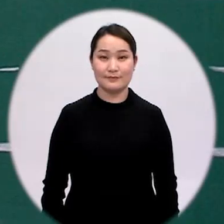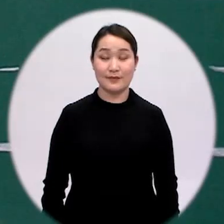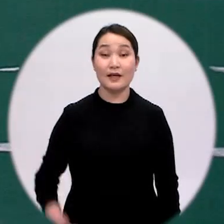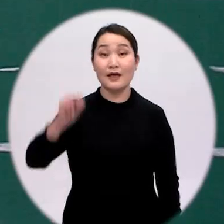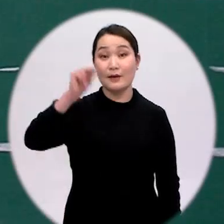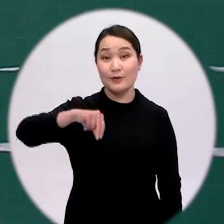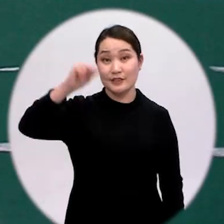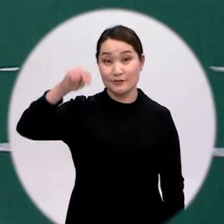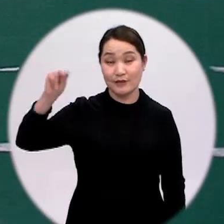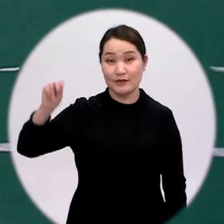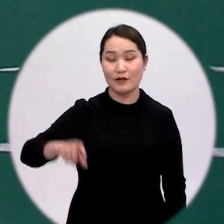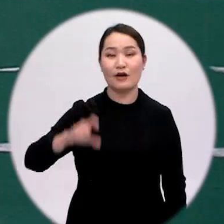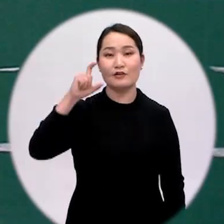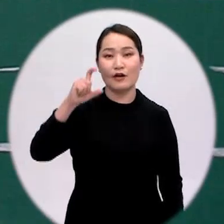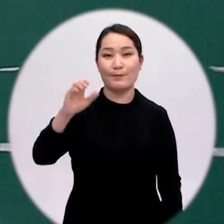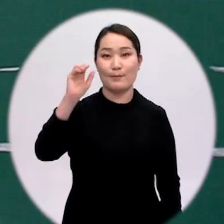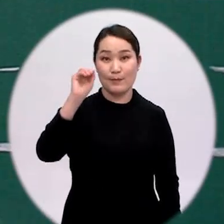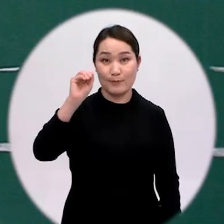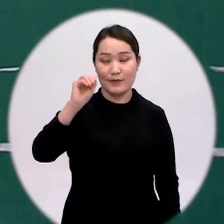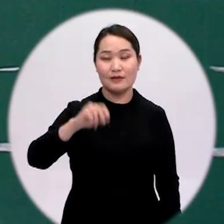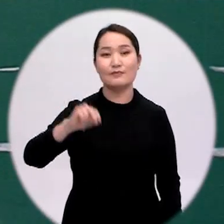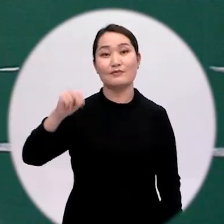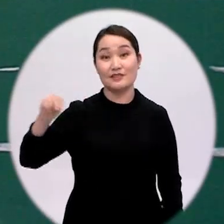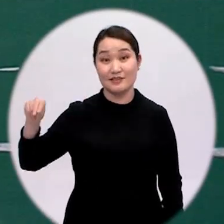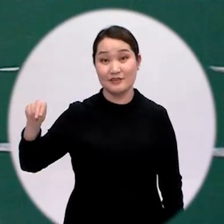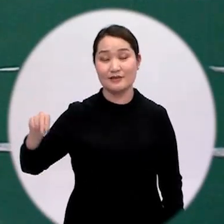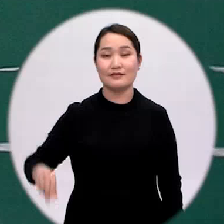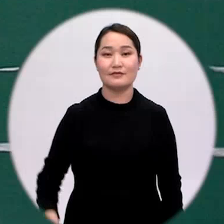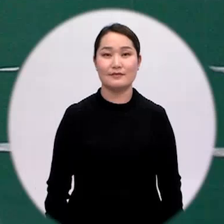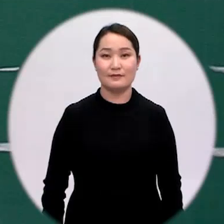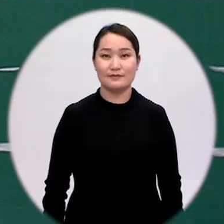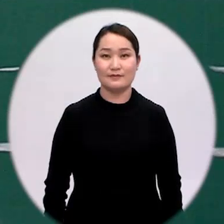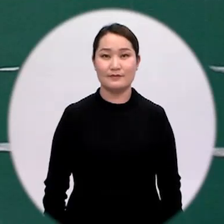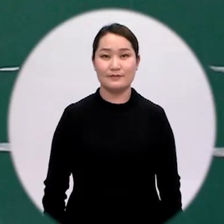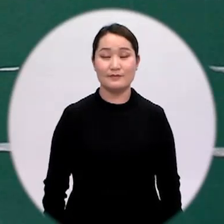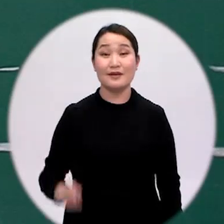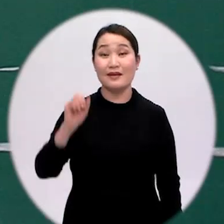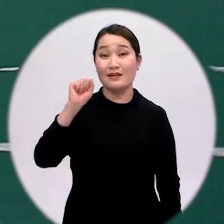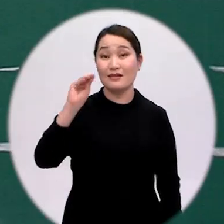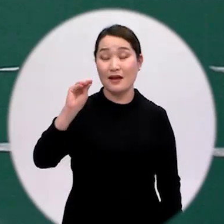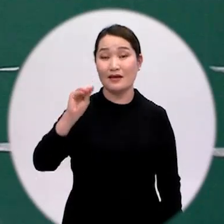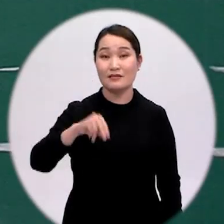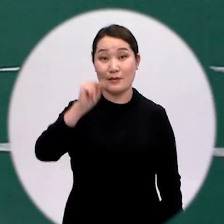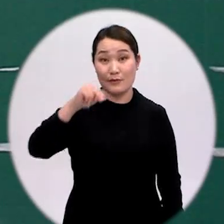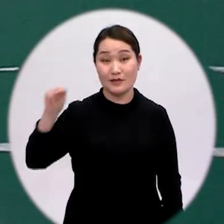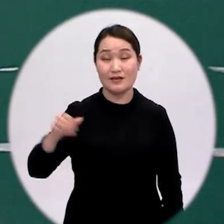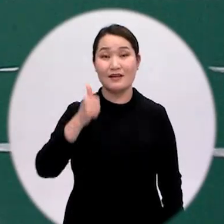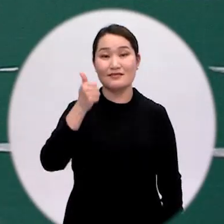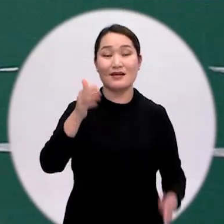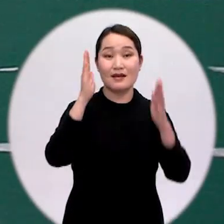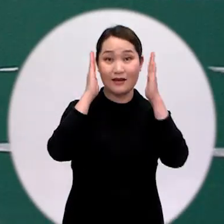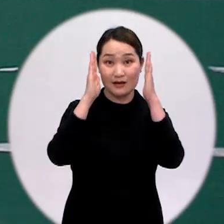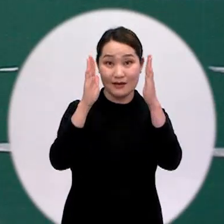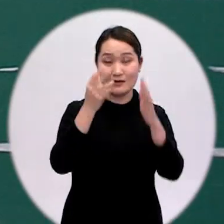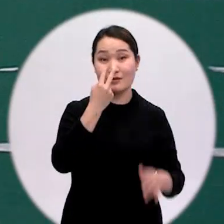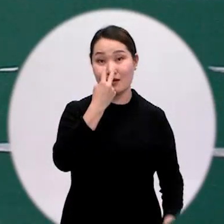Одоо бичмэл том F үсгээ бичиж, мөн зурлагуудыг дэгийн дагуу хэрхэн зөв холбохыг эхлээд